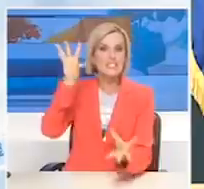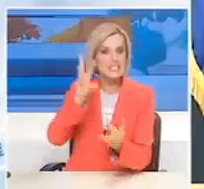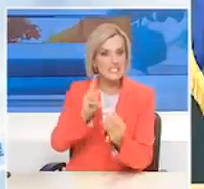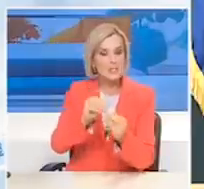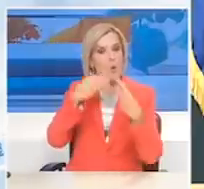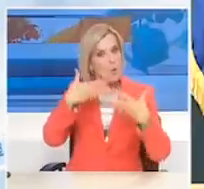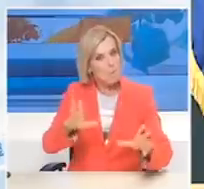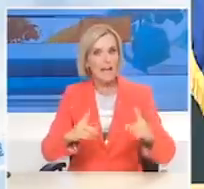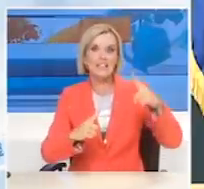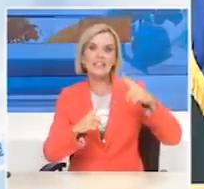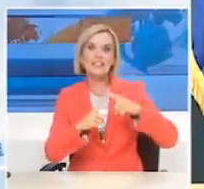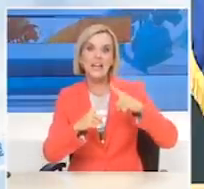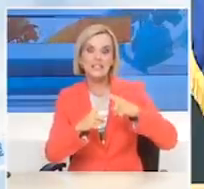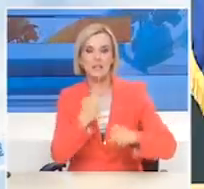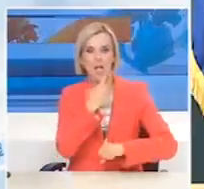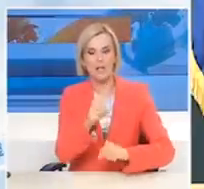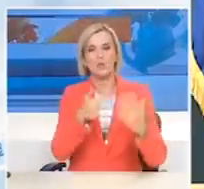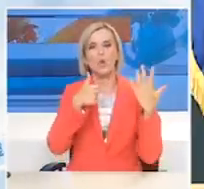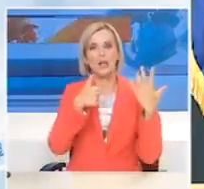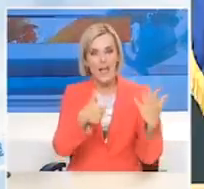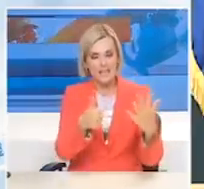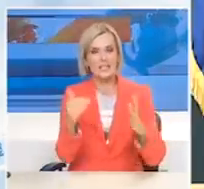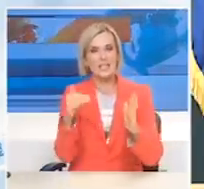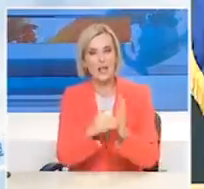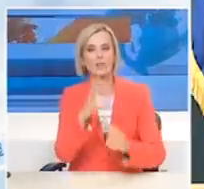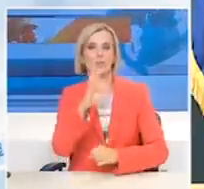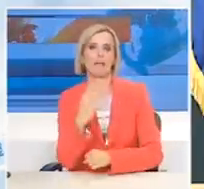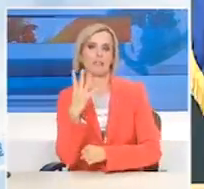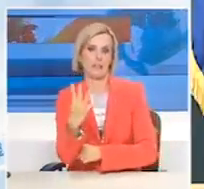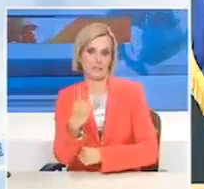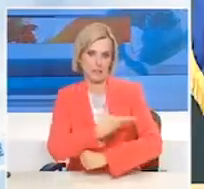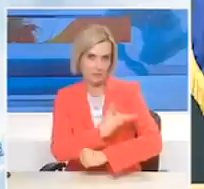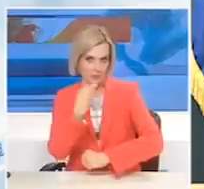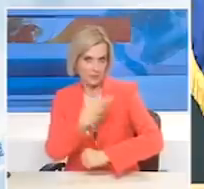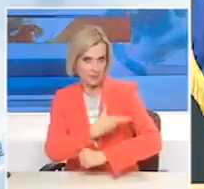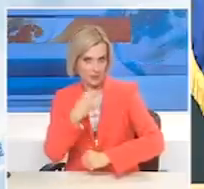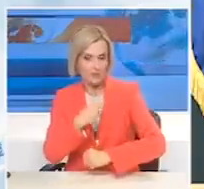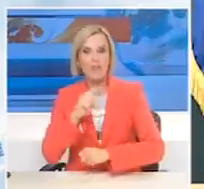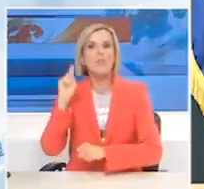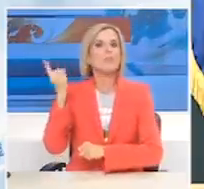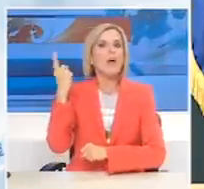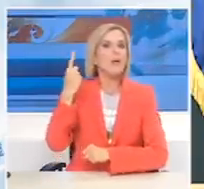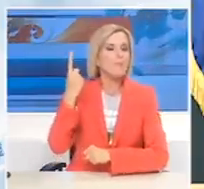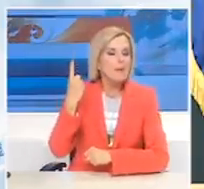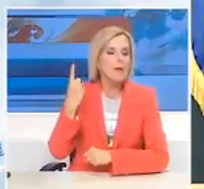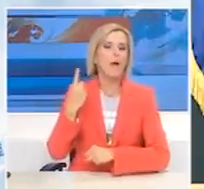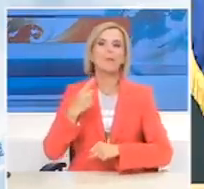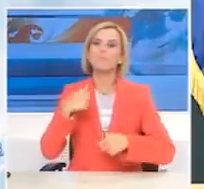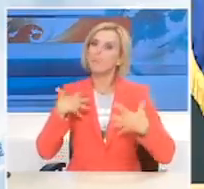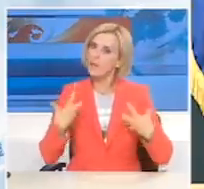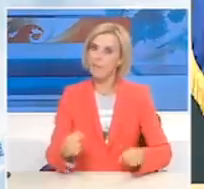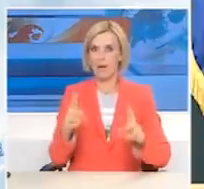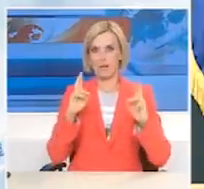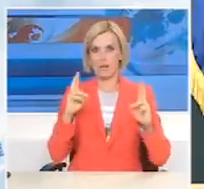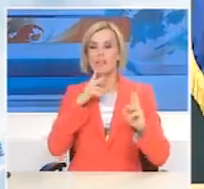ελεγχθεί έως σήμερα 106.054 κλινικά δείγματα. Σχετικά με θεραπευτικές εξελίξεις, έχουμε κάποια αισιόδοξα